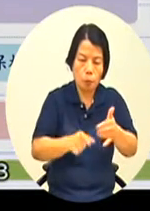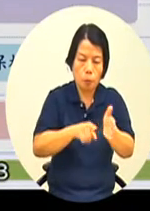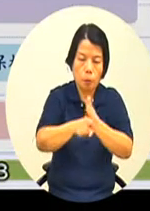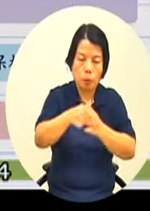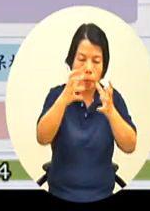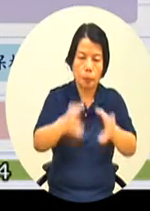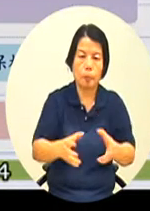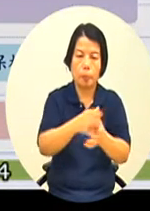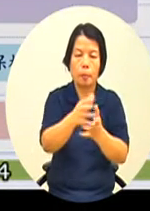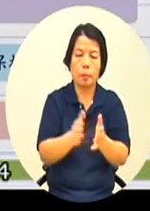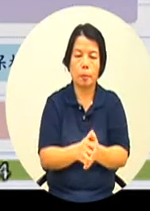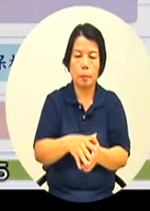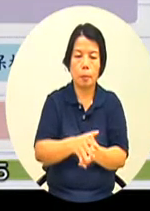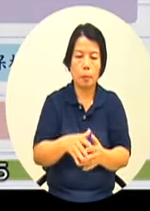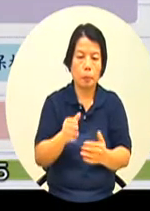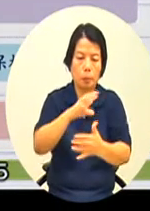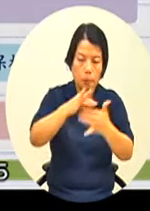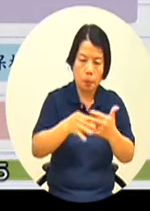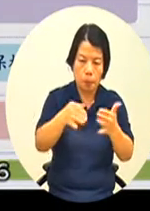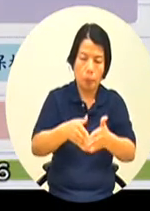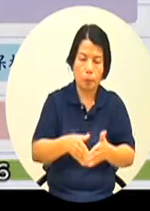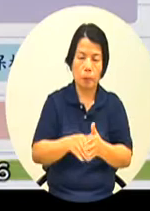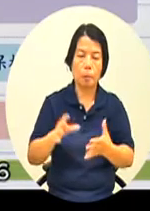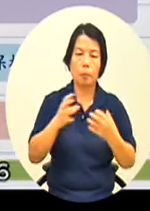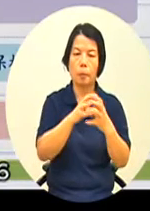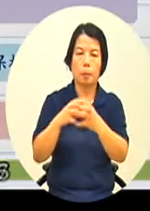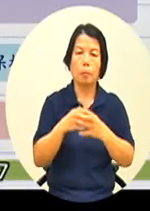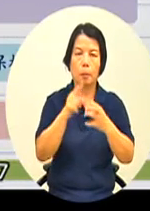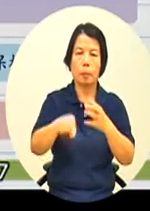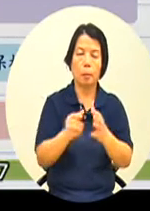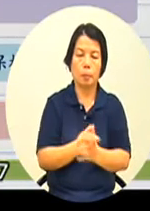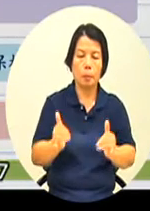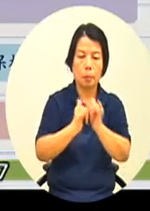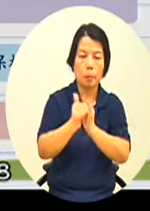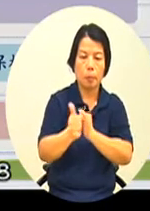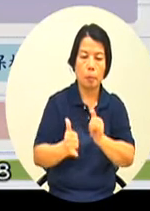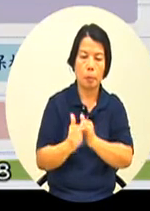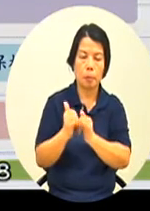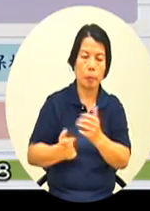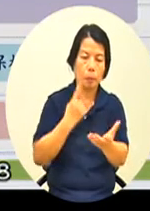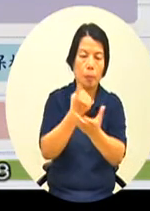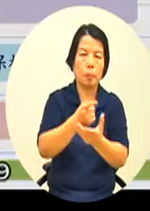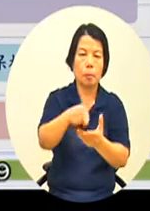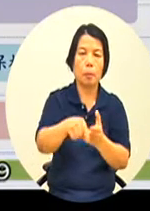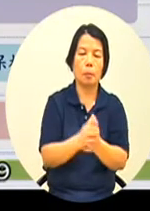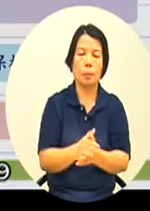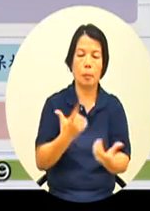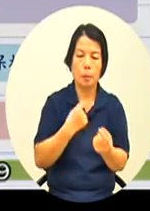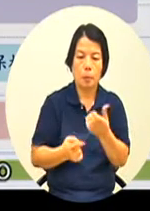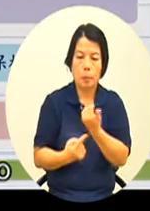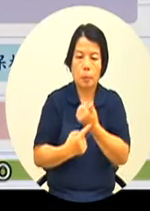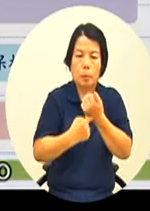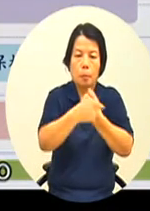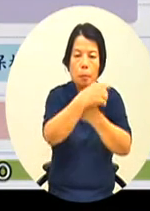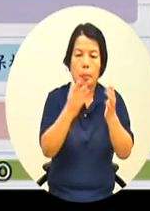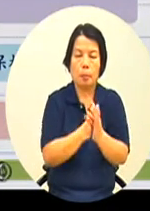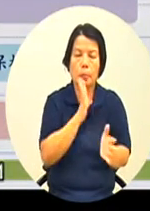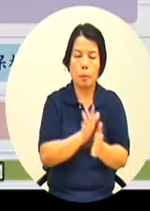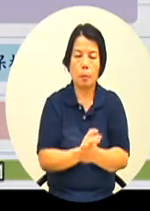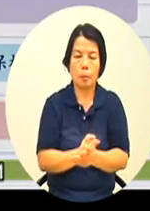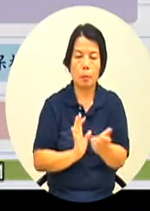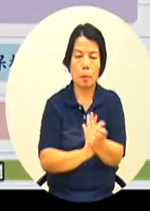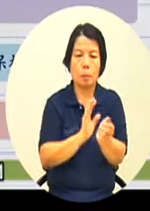施。第三个部分，我们结合社经趋势来扩大社会的参与，专案规划计划性的预防作为，来推